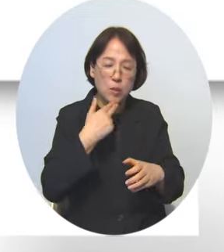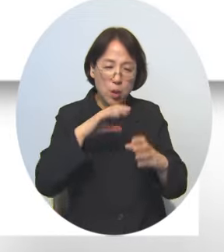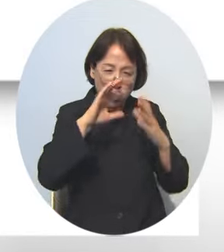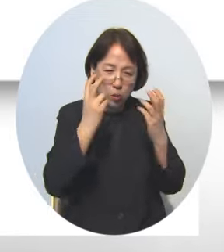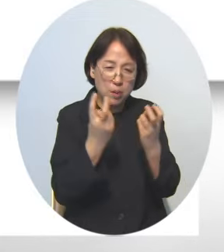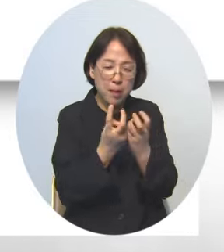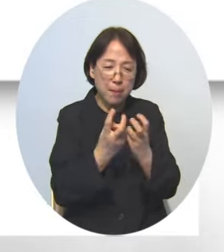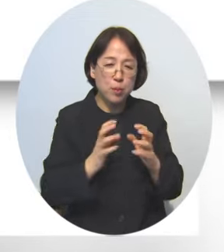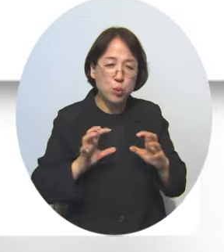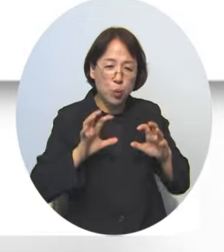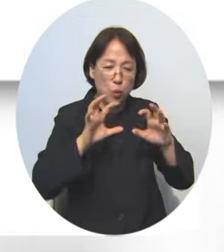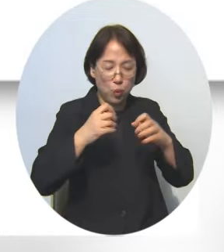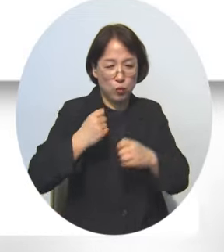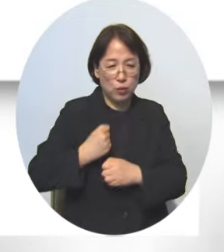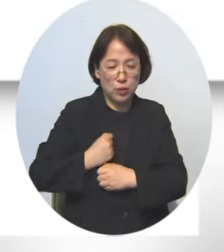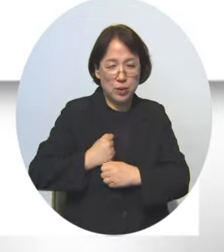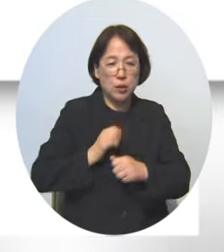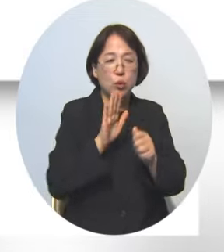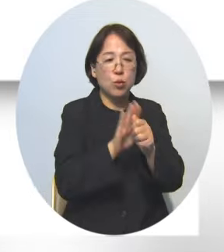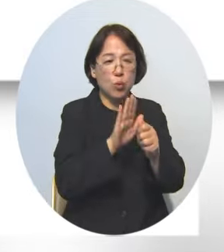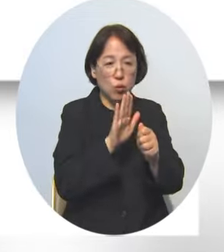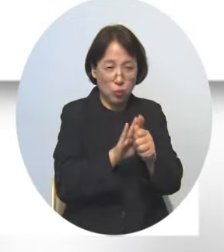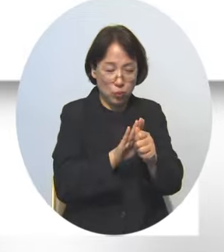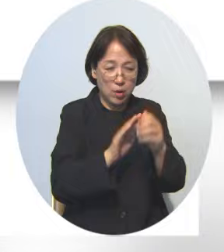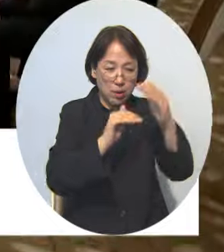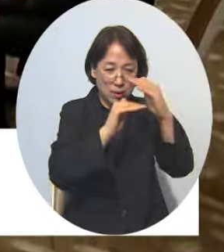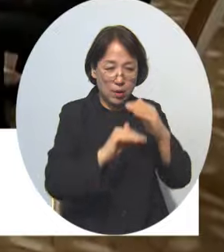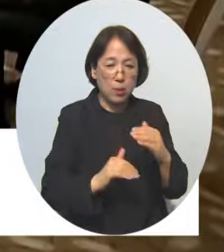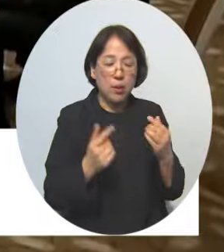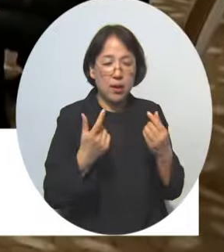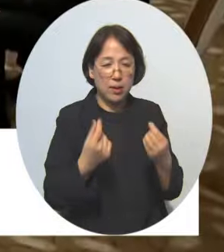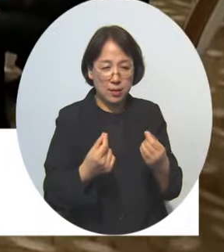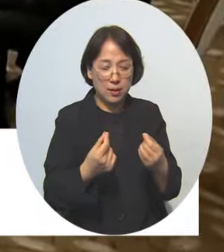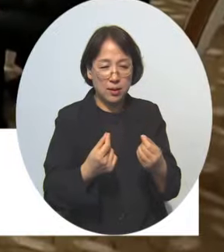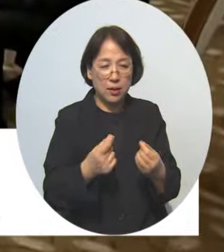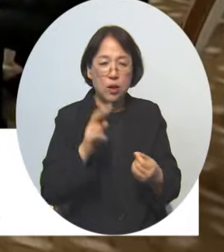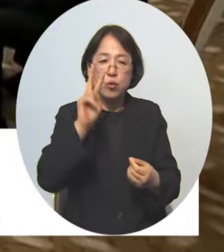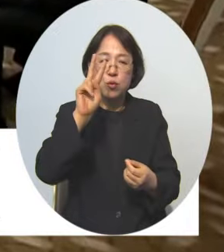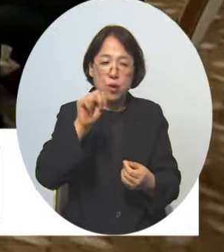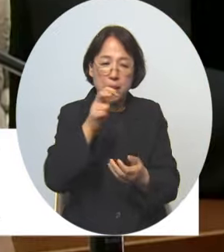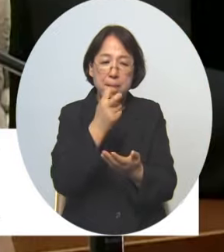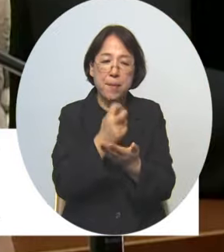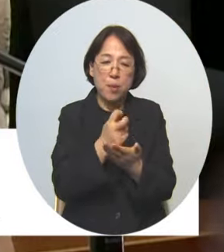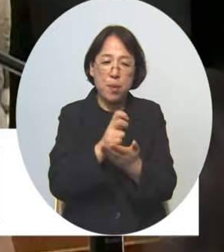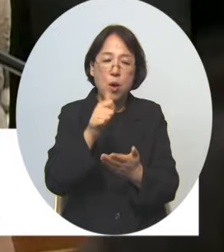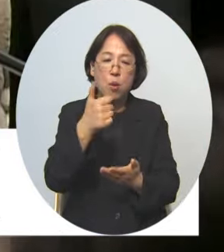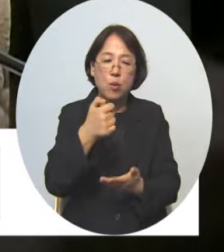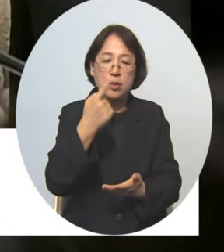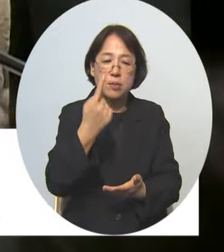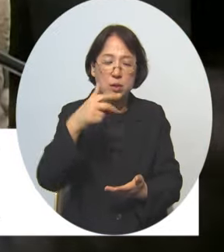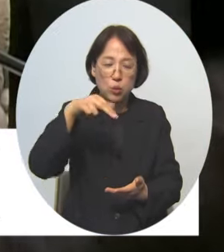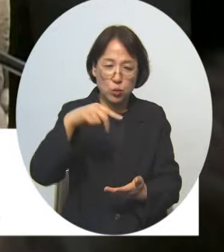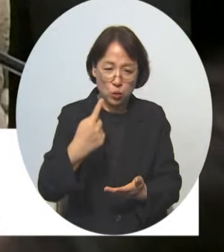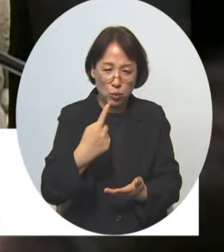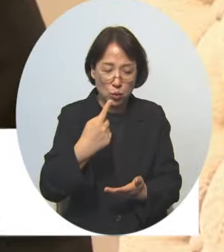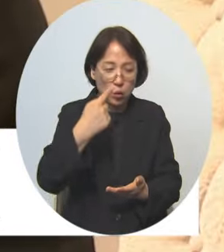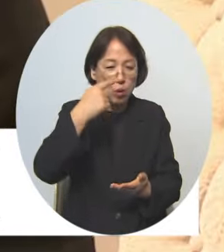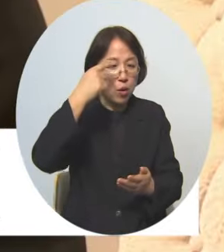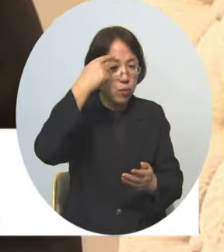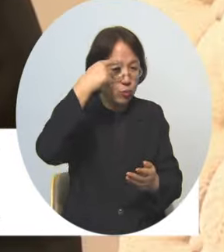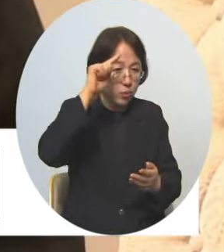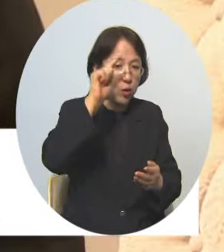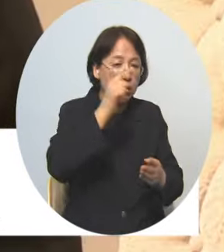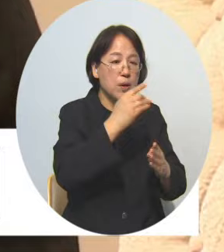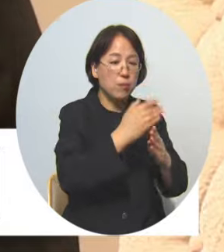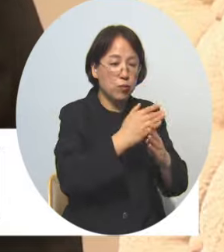수단으로서 군사적 원조를 제공한다는 내용과 유사합니다. 다만 유엔 헌장 51조와 북한 러시아 국내법에 준한다는 단서